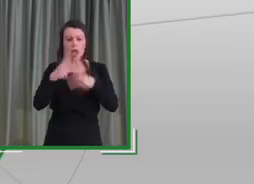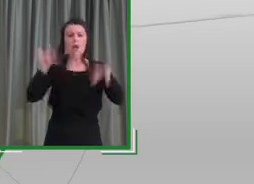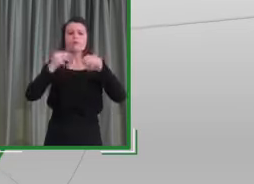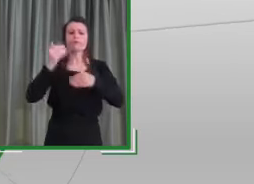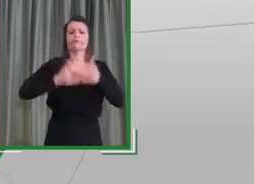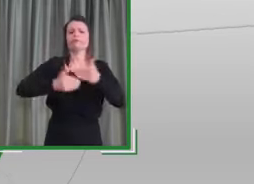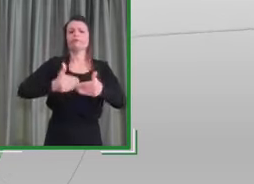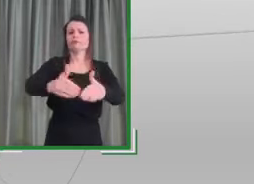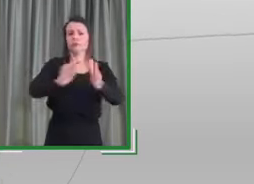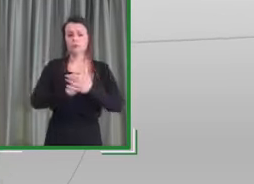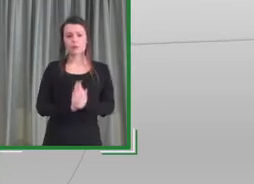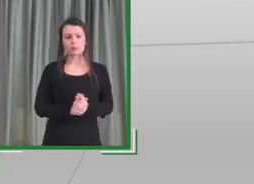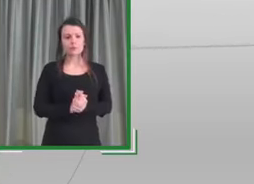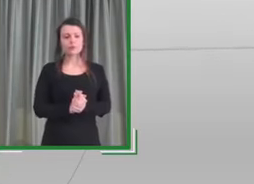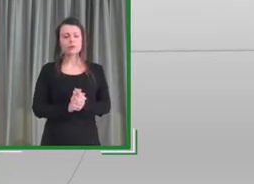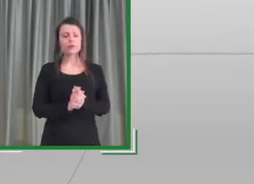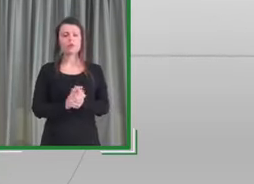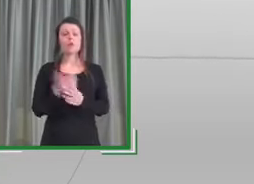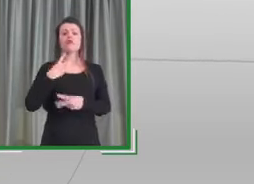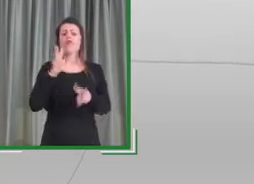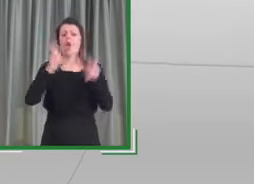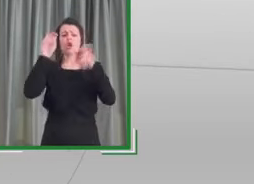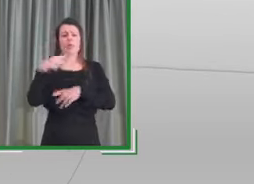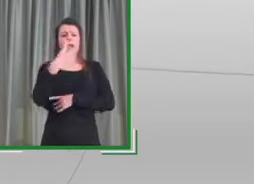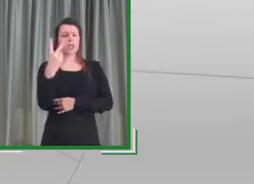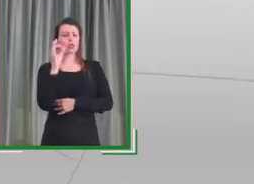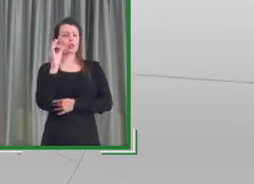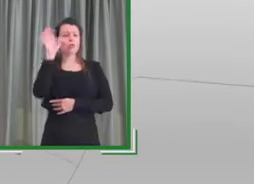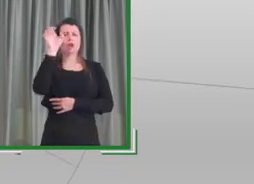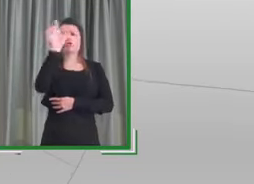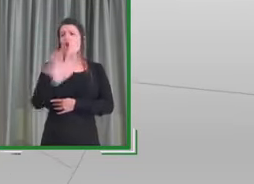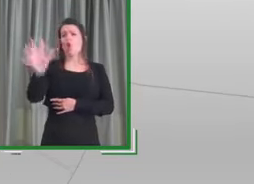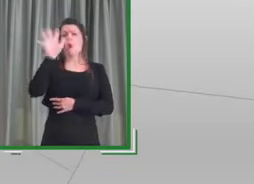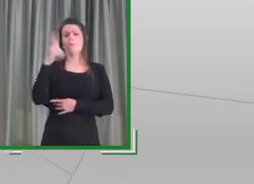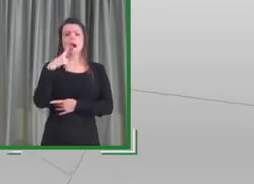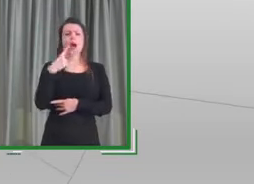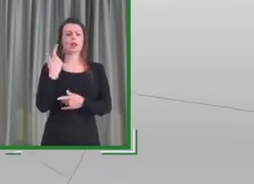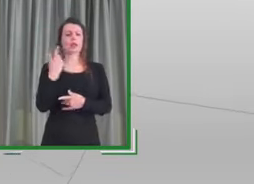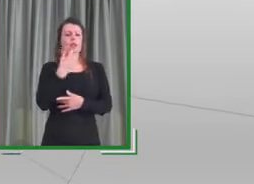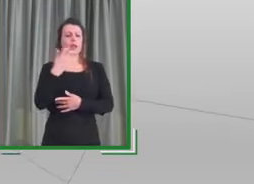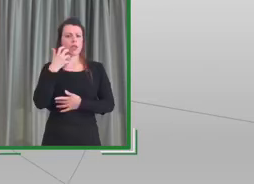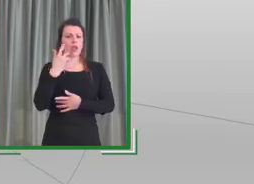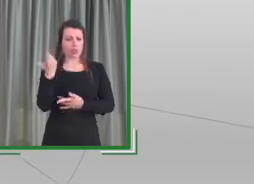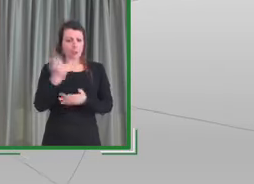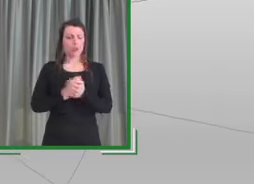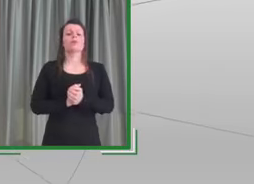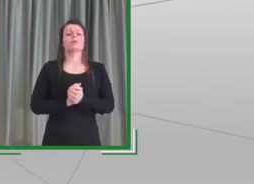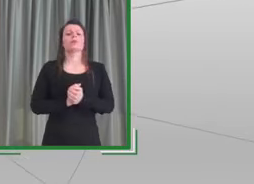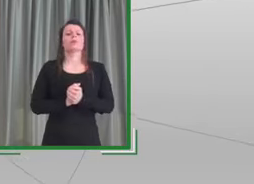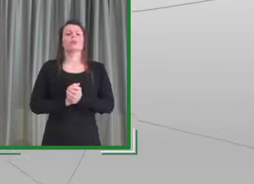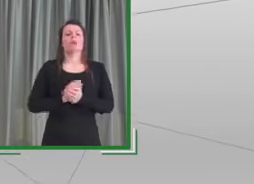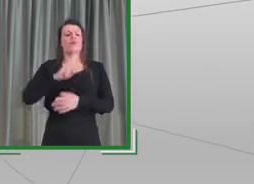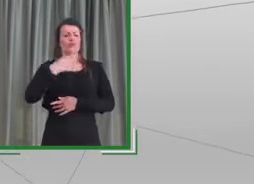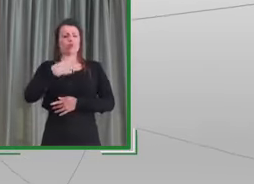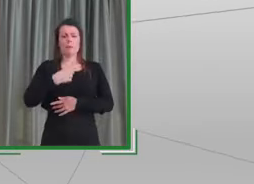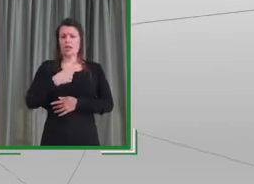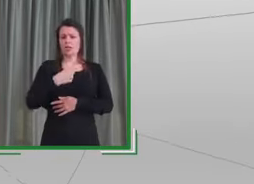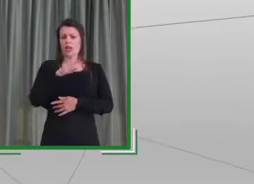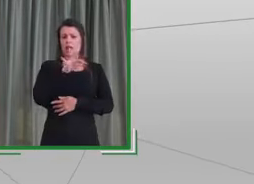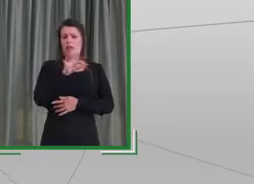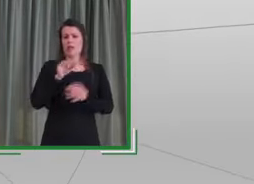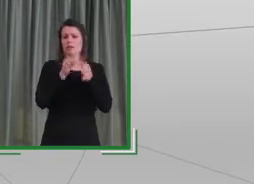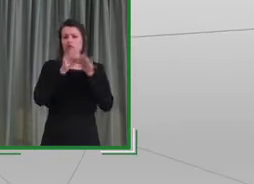temi che stanno particolarmente a cuore alla regione lombardia al vice presidente fabrizio sala spostamenti e